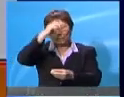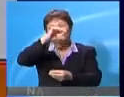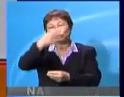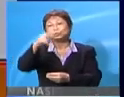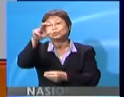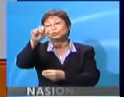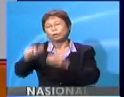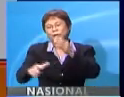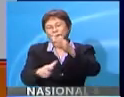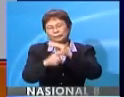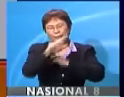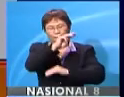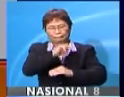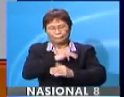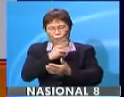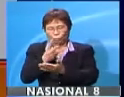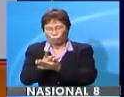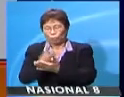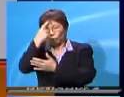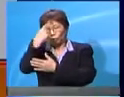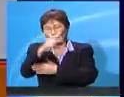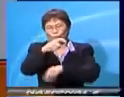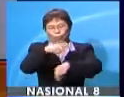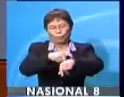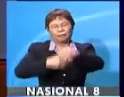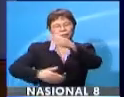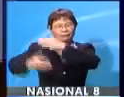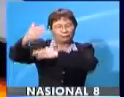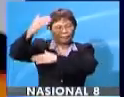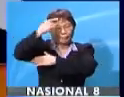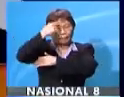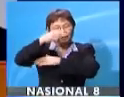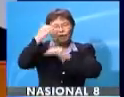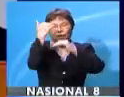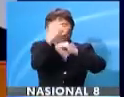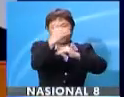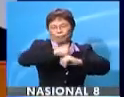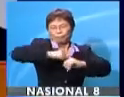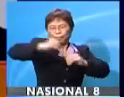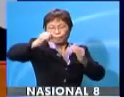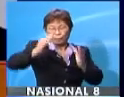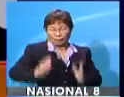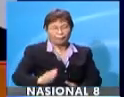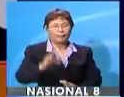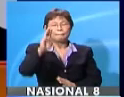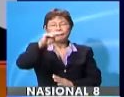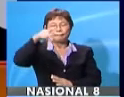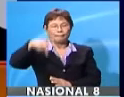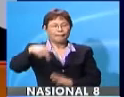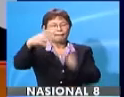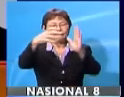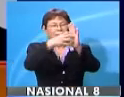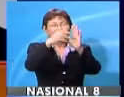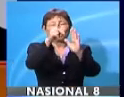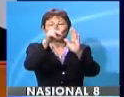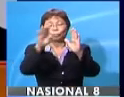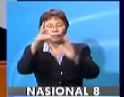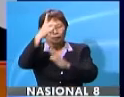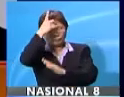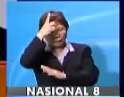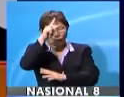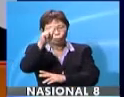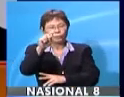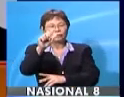dilantik sebagai Timbalan Menteri Keuangan untuk penggal lalu. Bagi Kota Pembangkang pula, Ahli Parlimen PAS Kota Baru Datuk